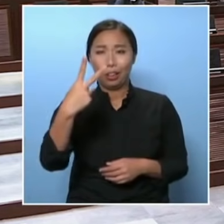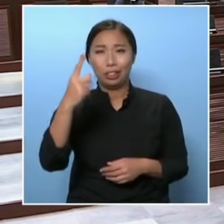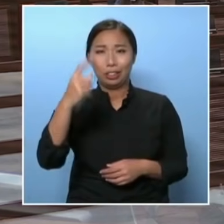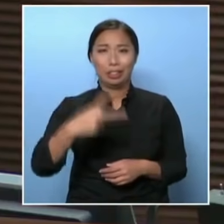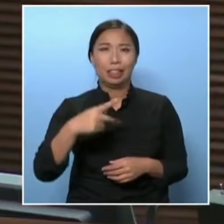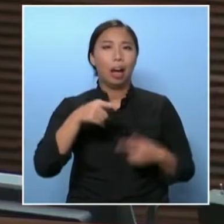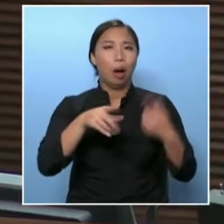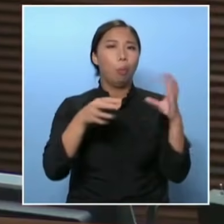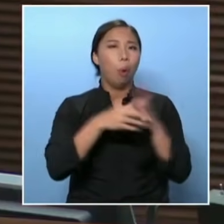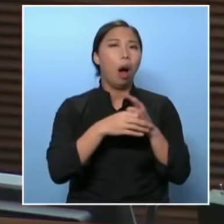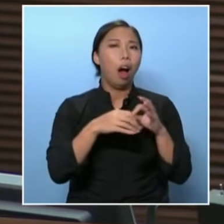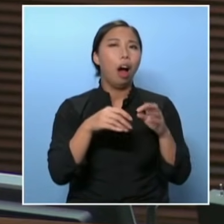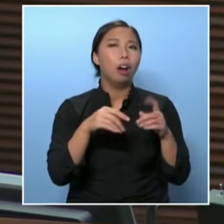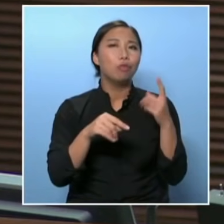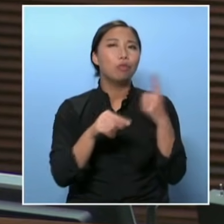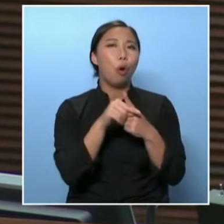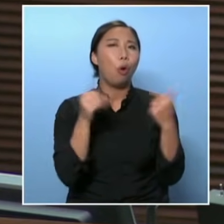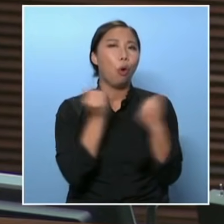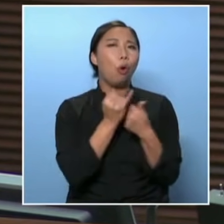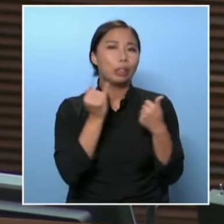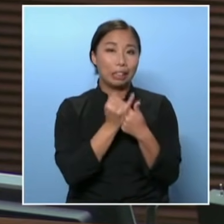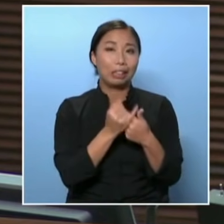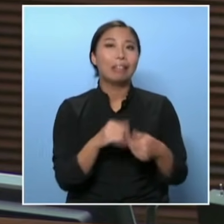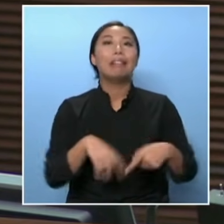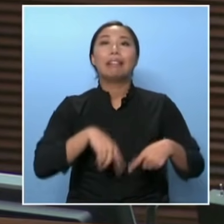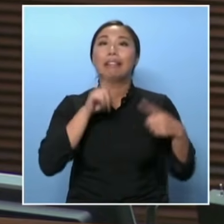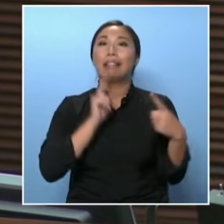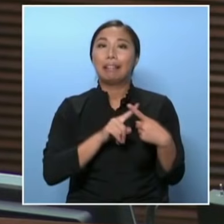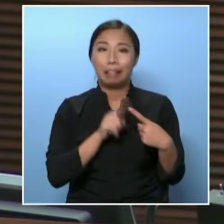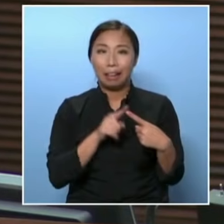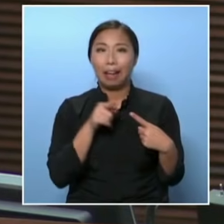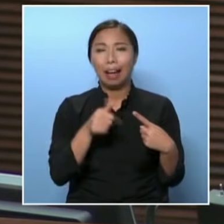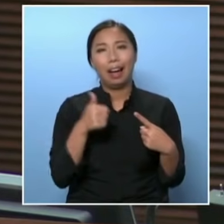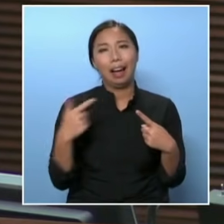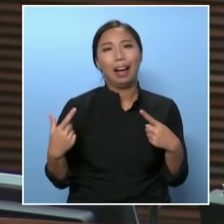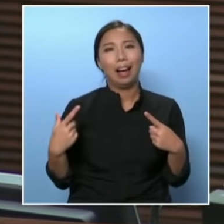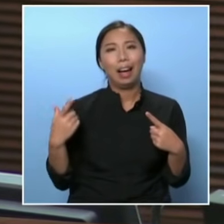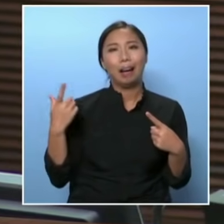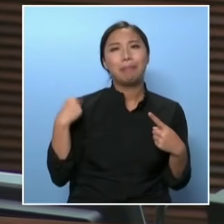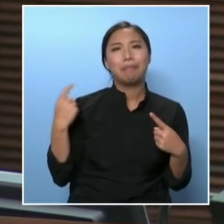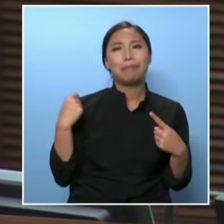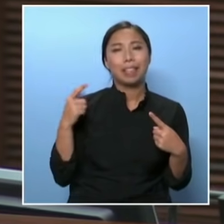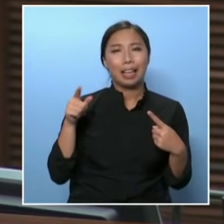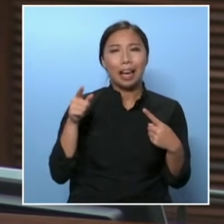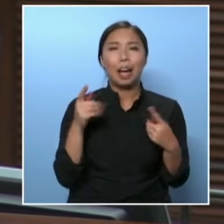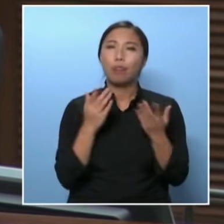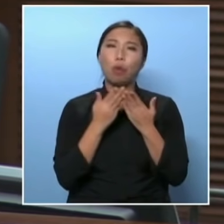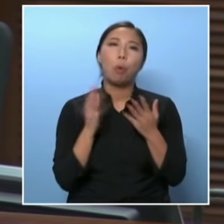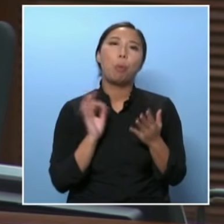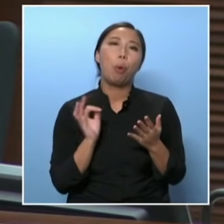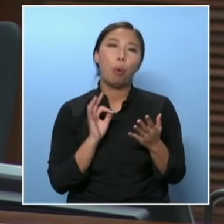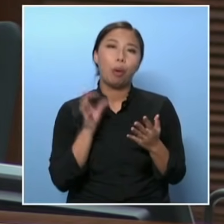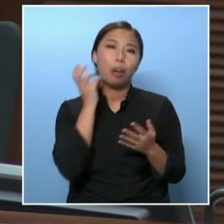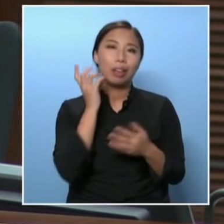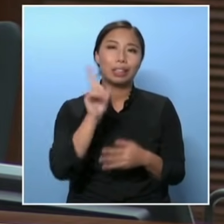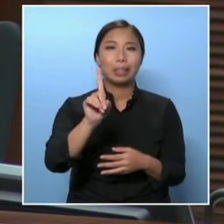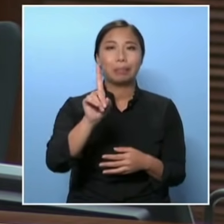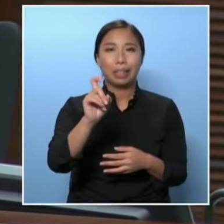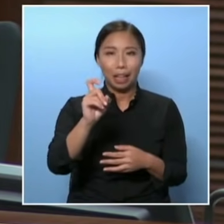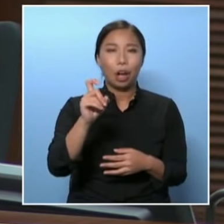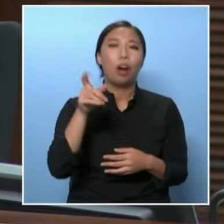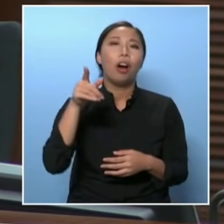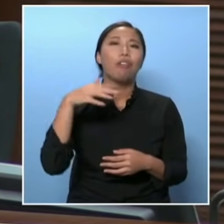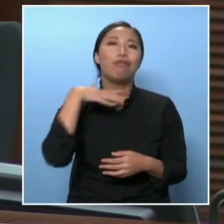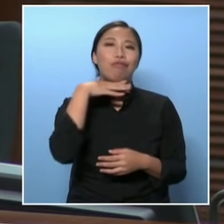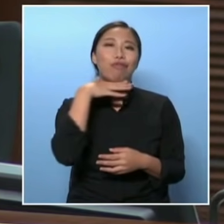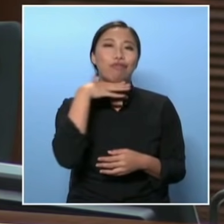中學生有關嘅。咁啊，一宗咧就係當然係啱啱即係叫做冇讀書噶啦。咁啊，19歲有個後生